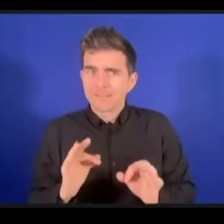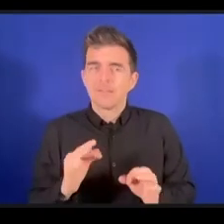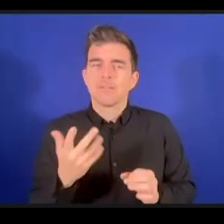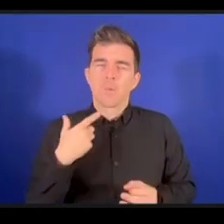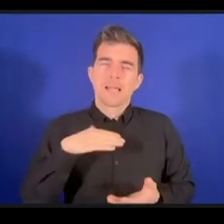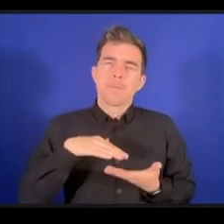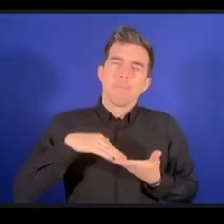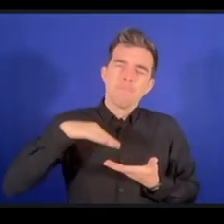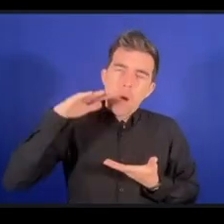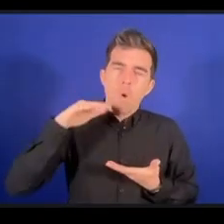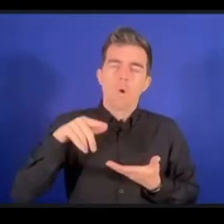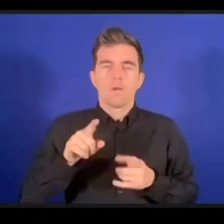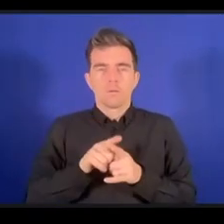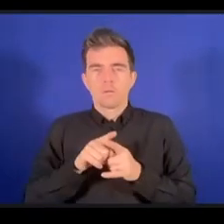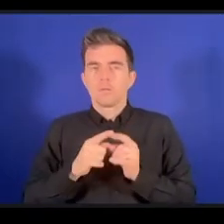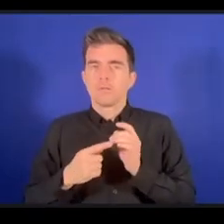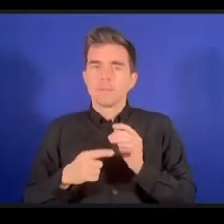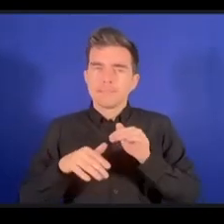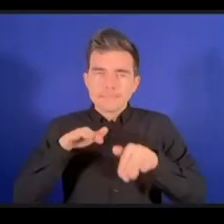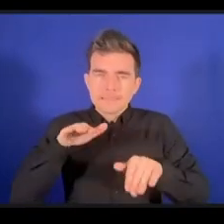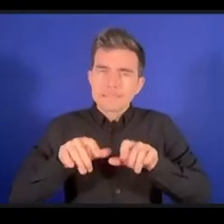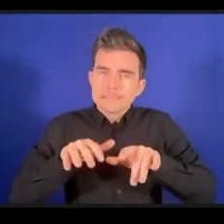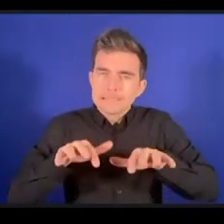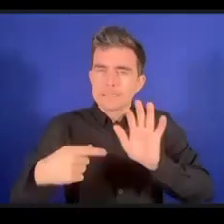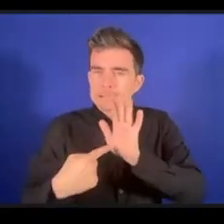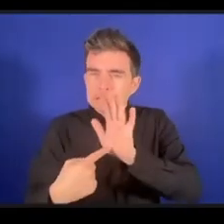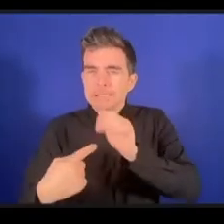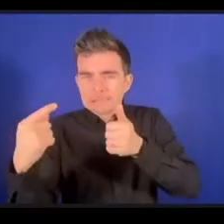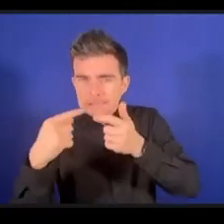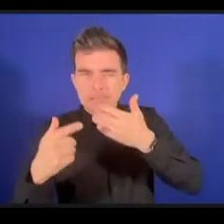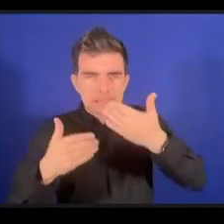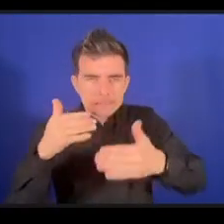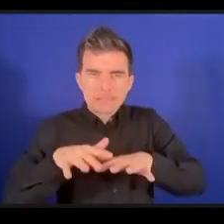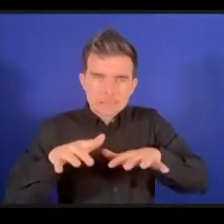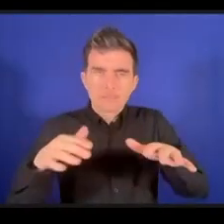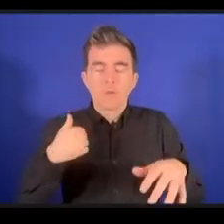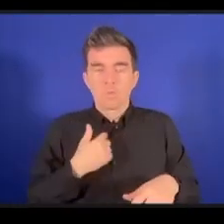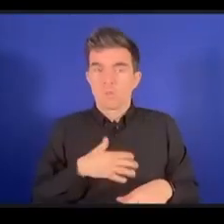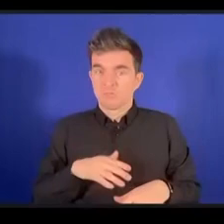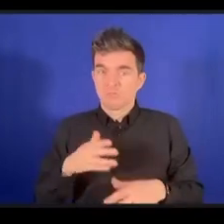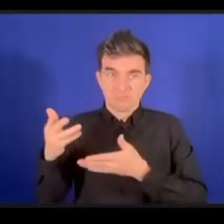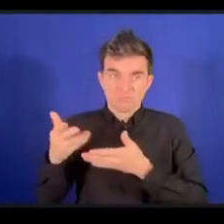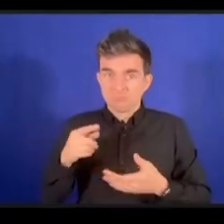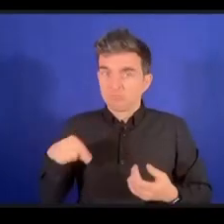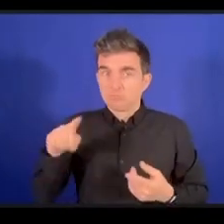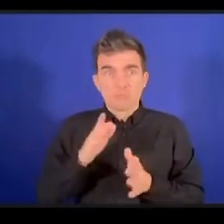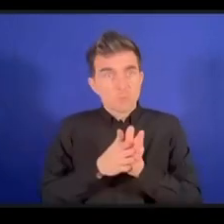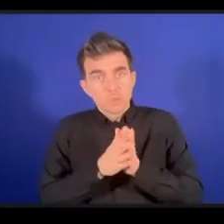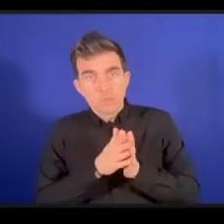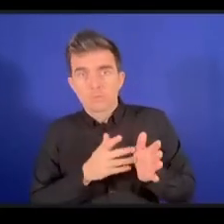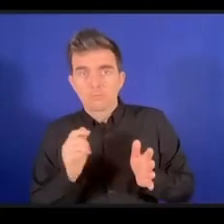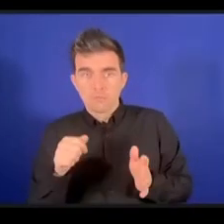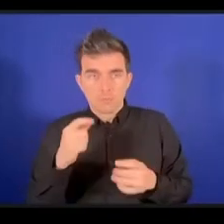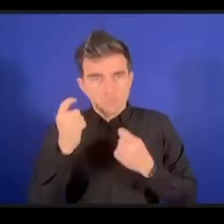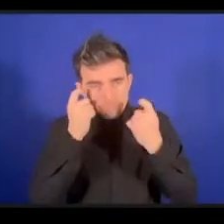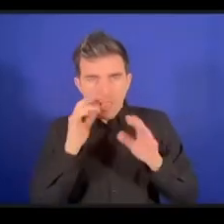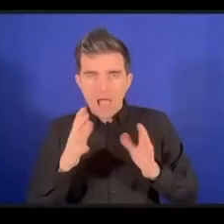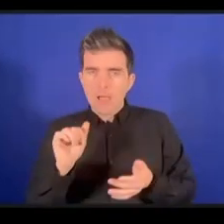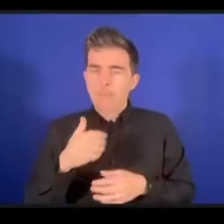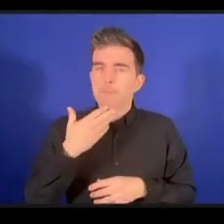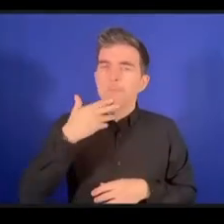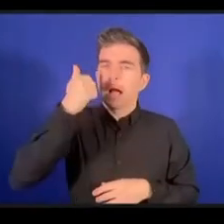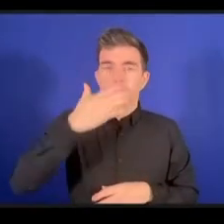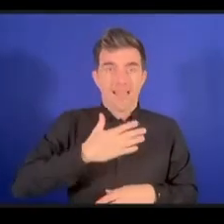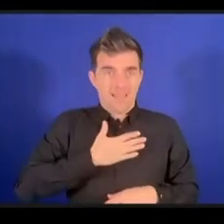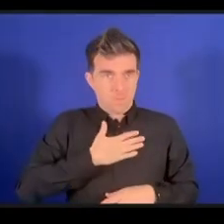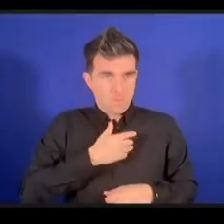器呢？所以呢我们也要增进针对有利于残障人士的应用的开发的能力，这样才能把工作做得